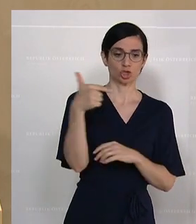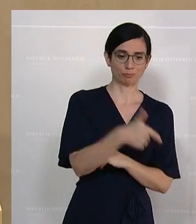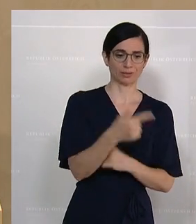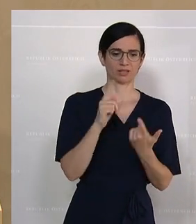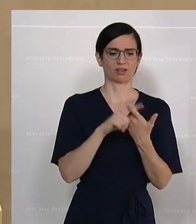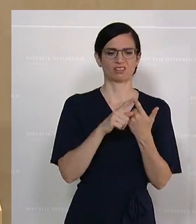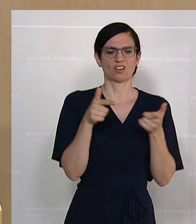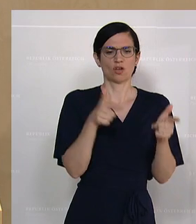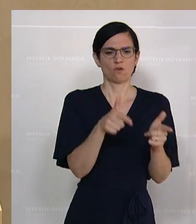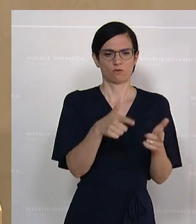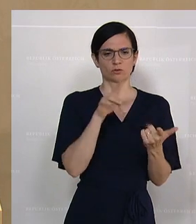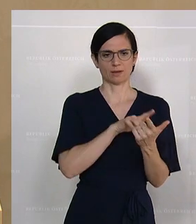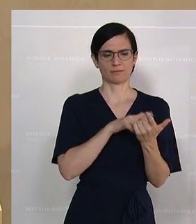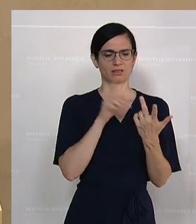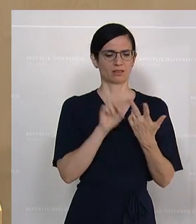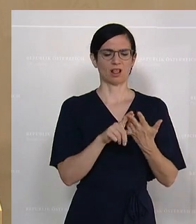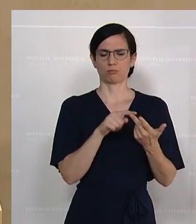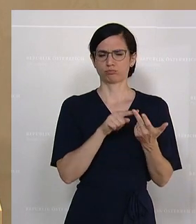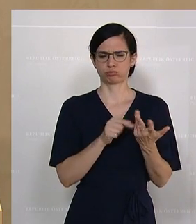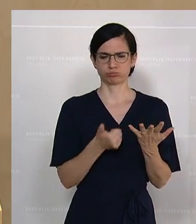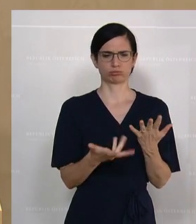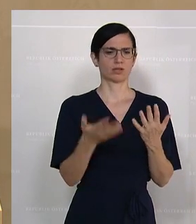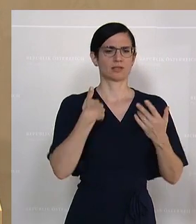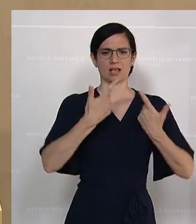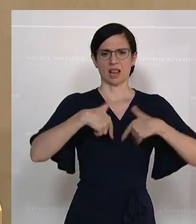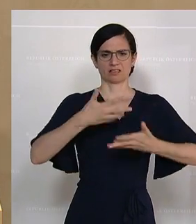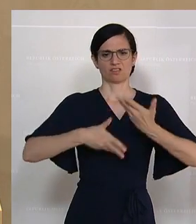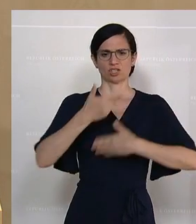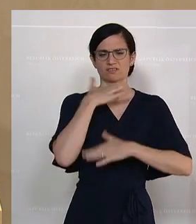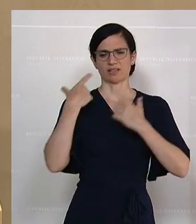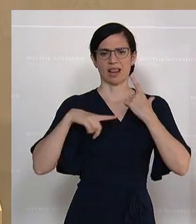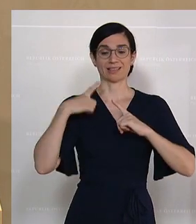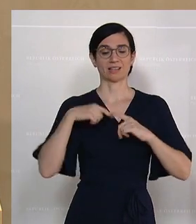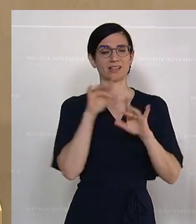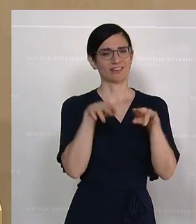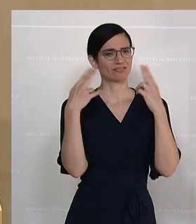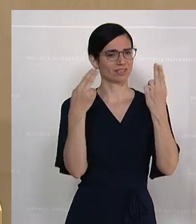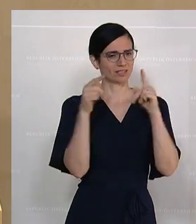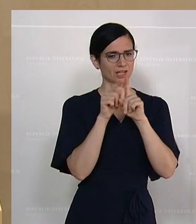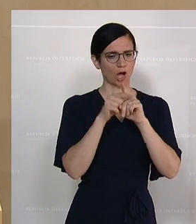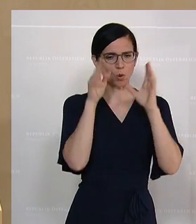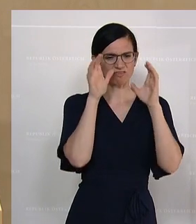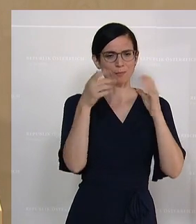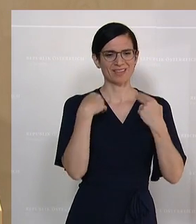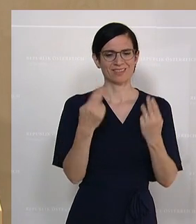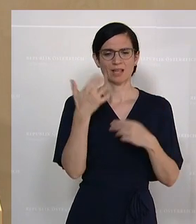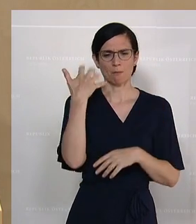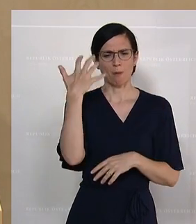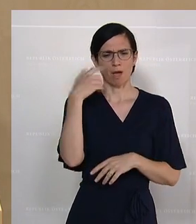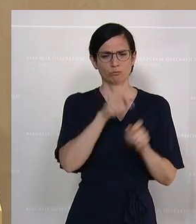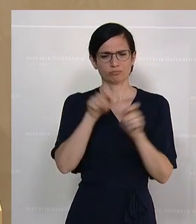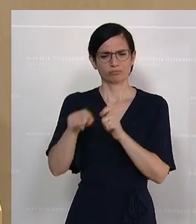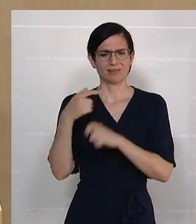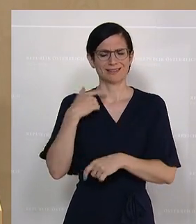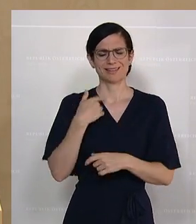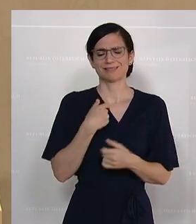bei den futtermitteln und natürlich ist uns die landwirtschaft ein spezielles anliegen gerade auch in der volkspartei die bäuerinnen und bauern decken uns